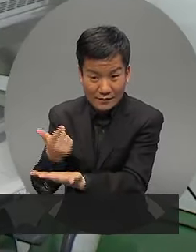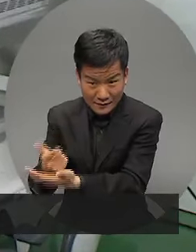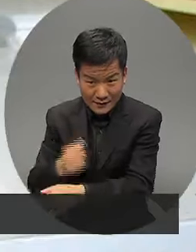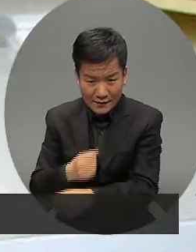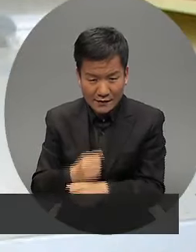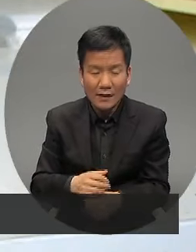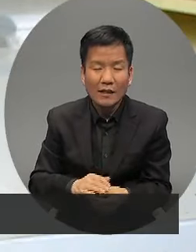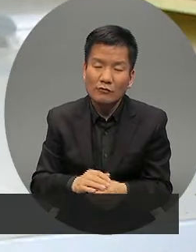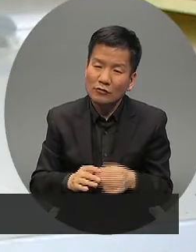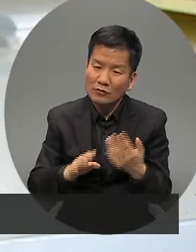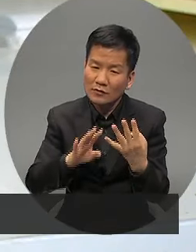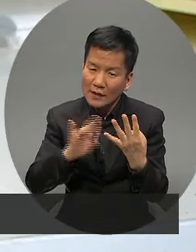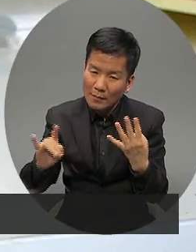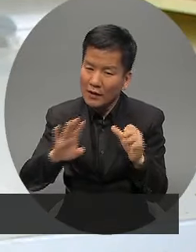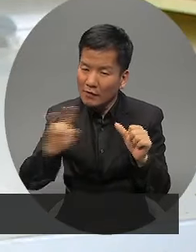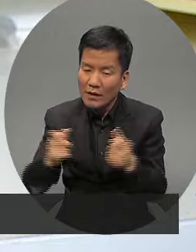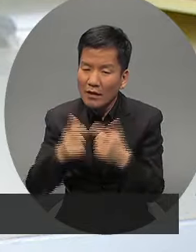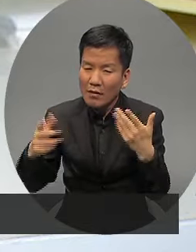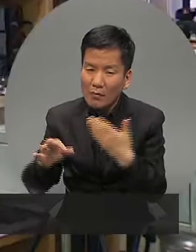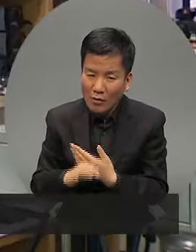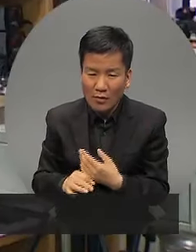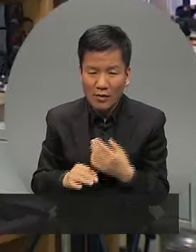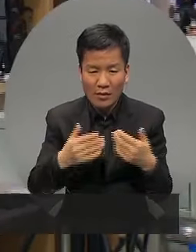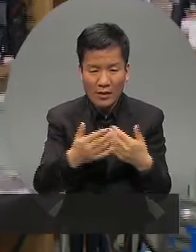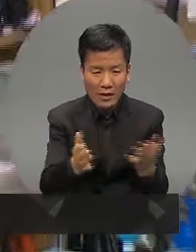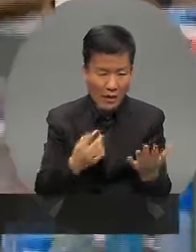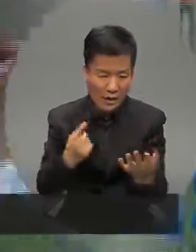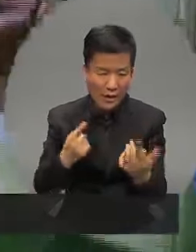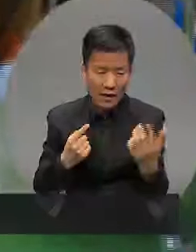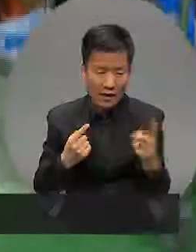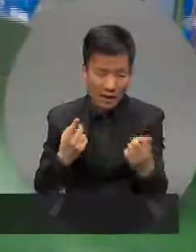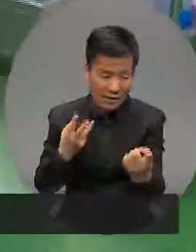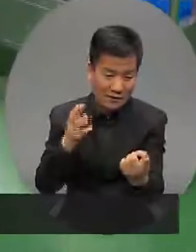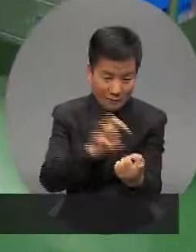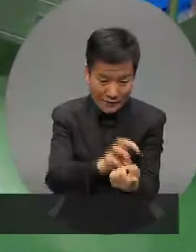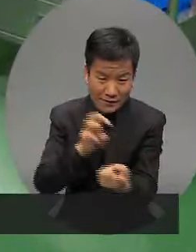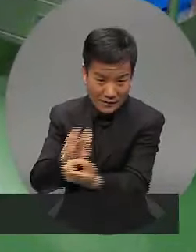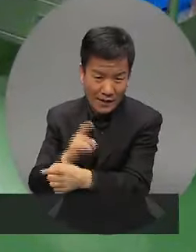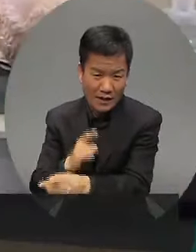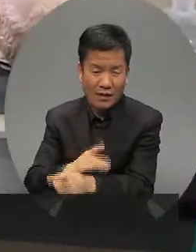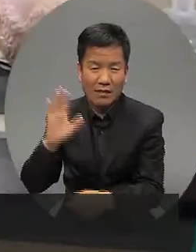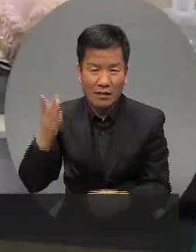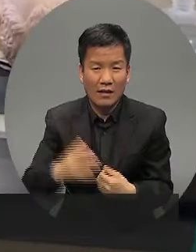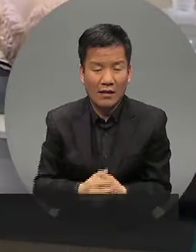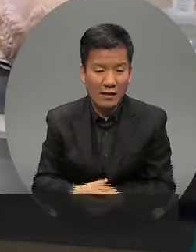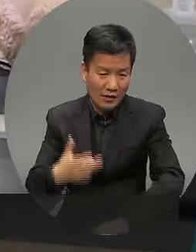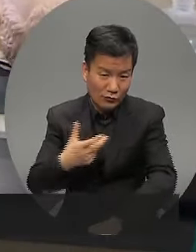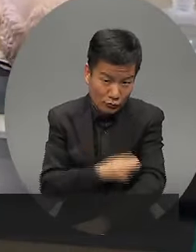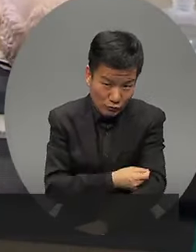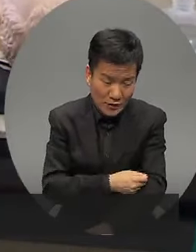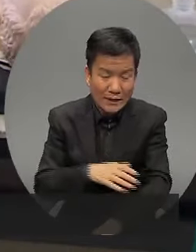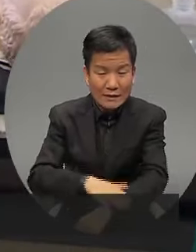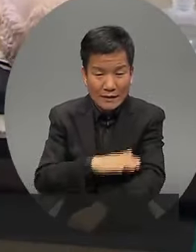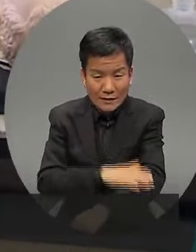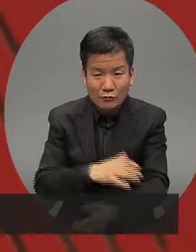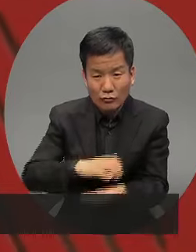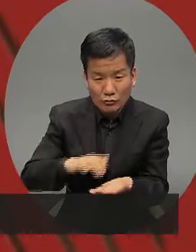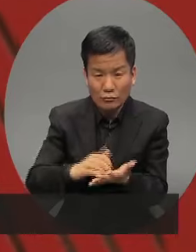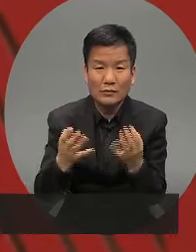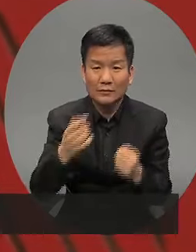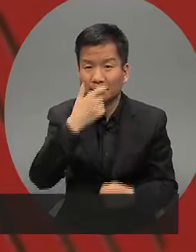정원이 네다섯 배 늘게 되면 최대 서른명이 시신 하나로 실습해야 합니다 주사나 봉합 같은 임상실습 기자재도